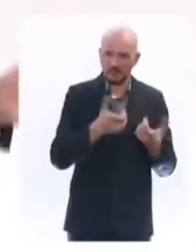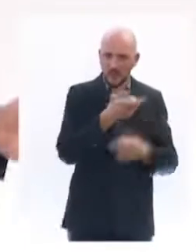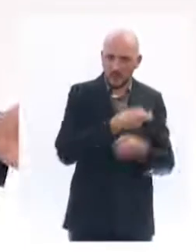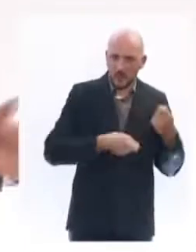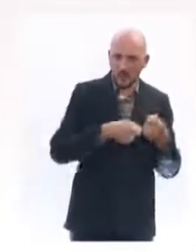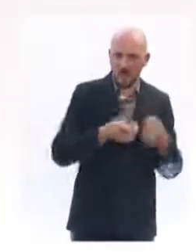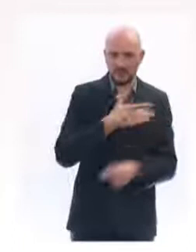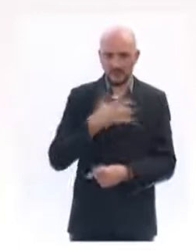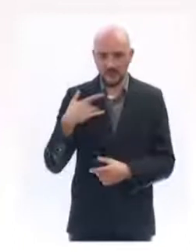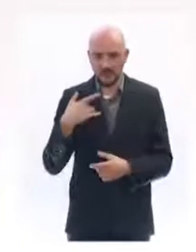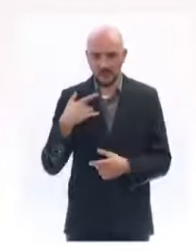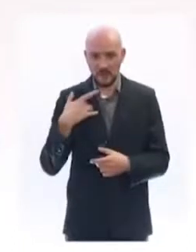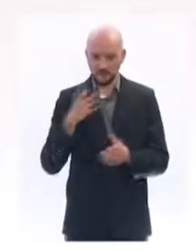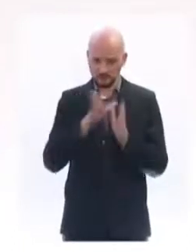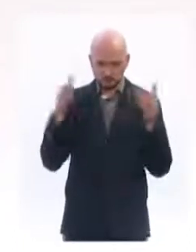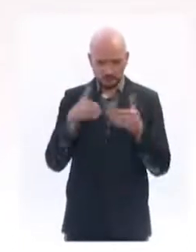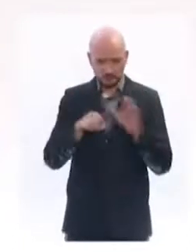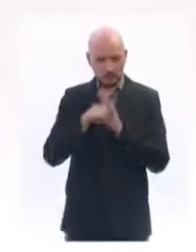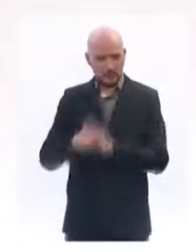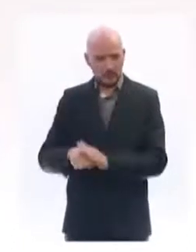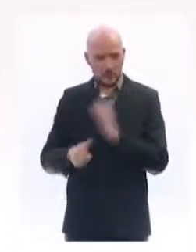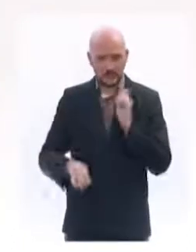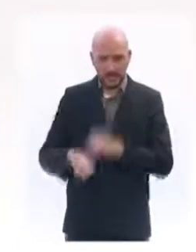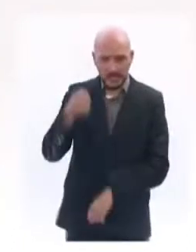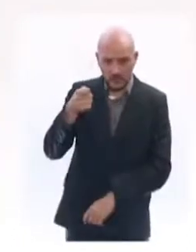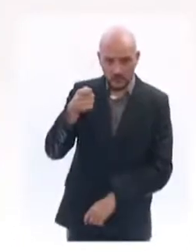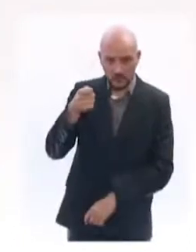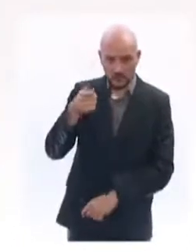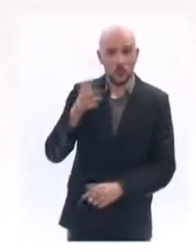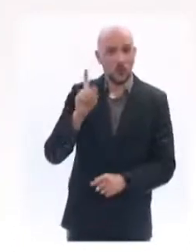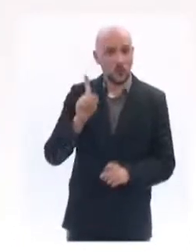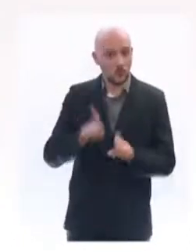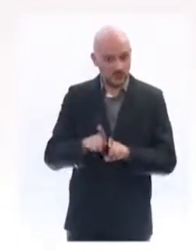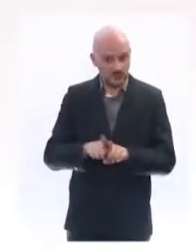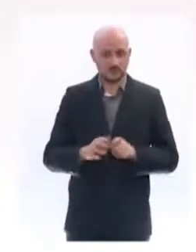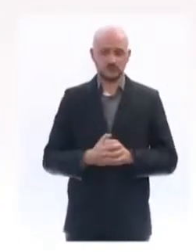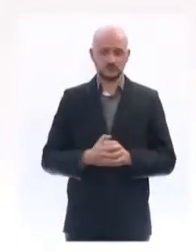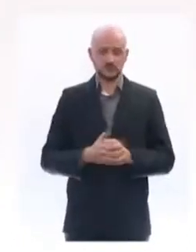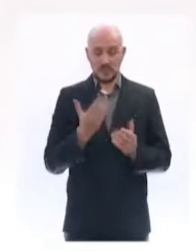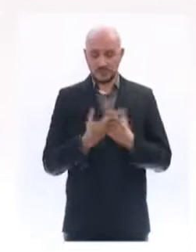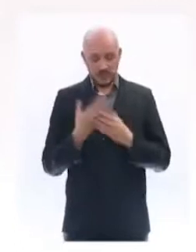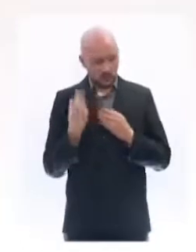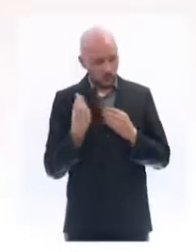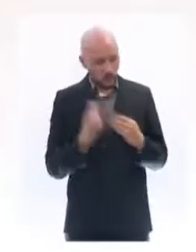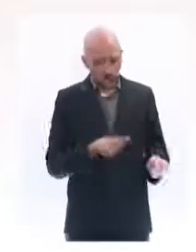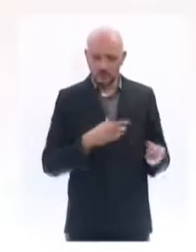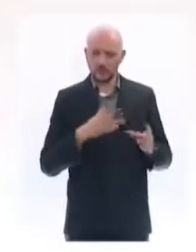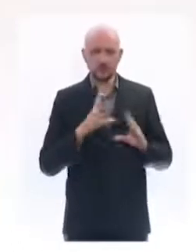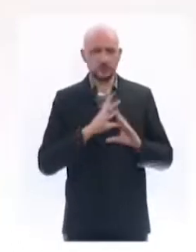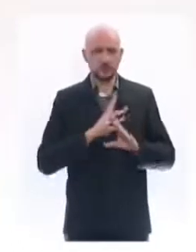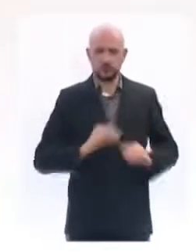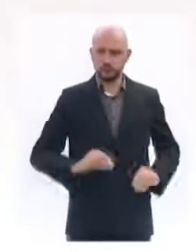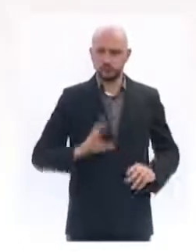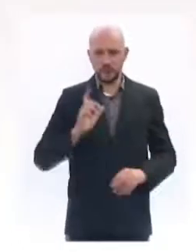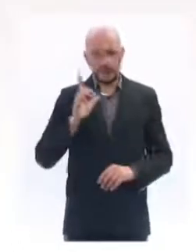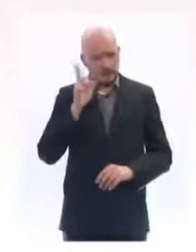éducatif toutes les mesures de nature à la fois à les rassurer alors expliqué que